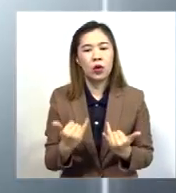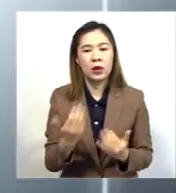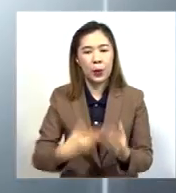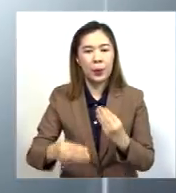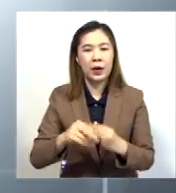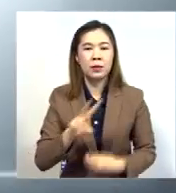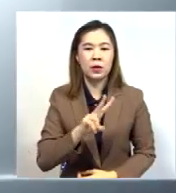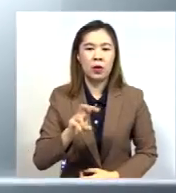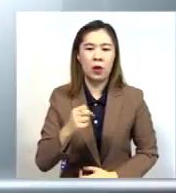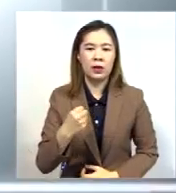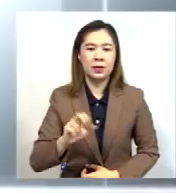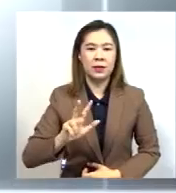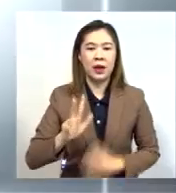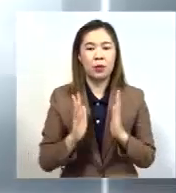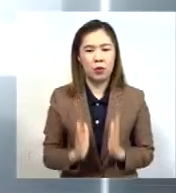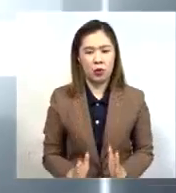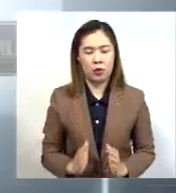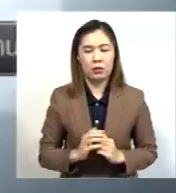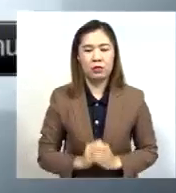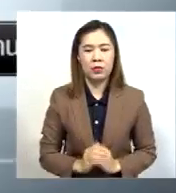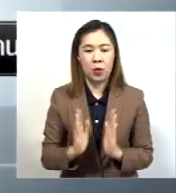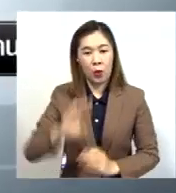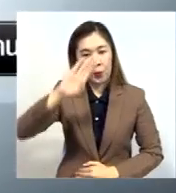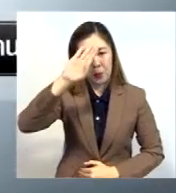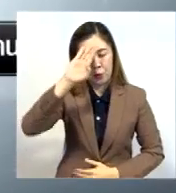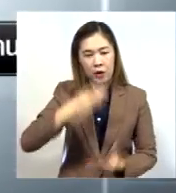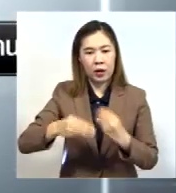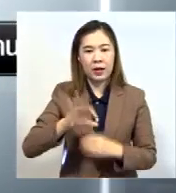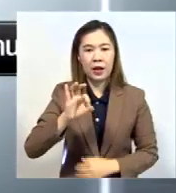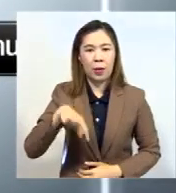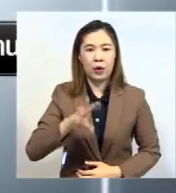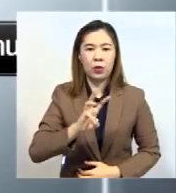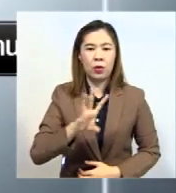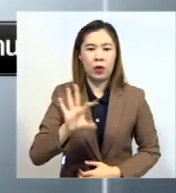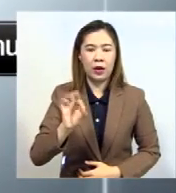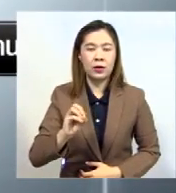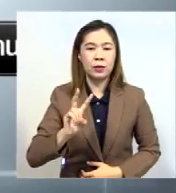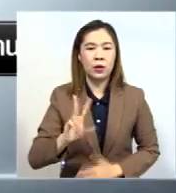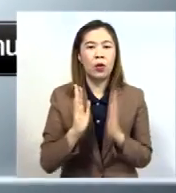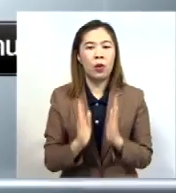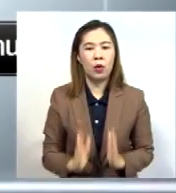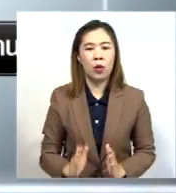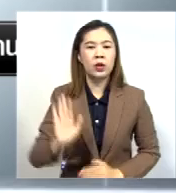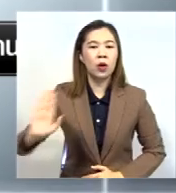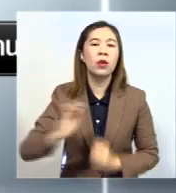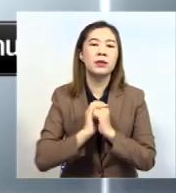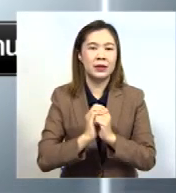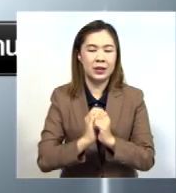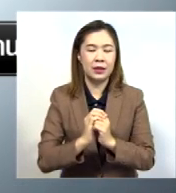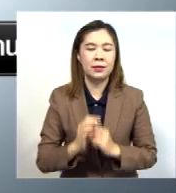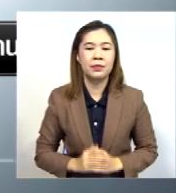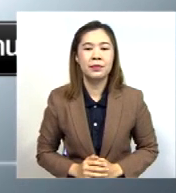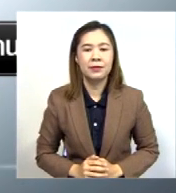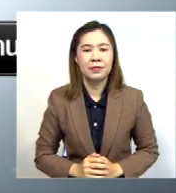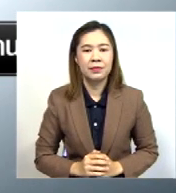พิ่มเป็น213คนแล้วและยอดผู้ป่วยก็เพิ่มเป็น 9,692 คนในประเทศจีนครับ มาดู